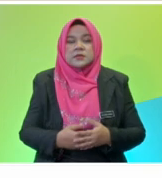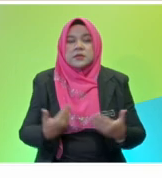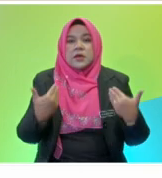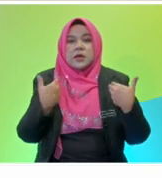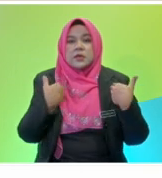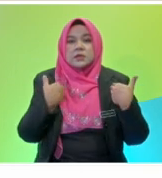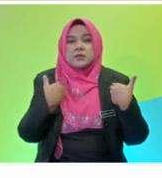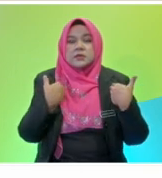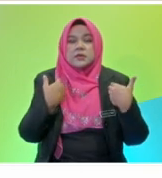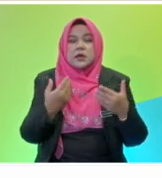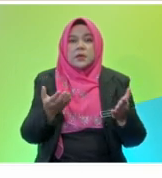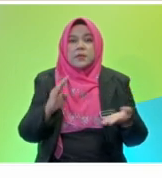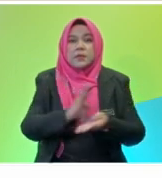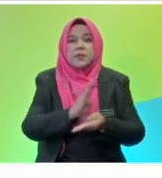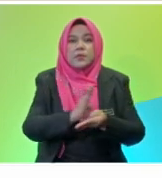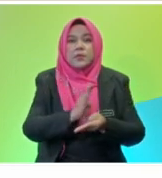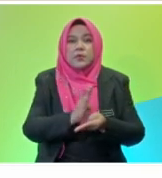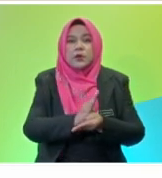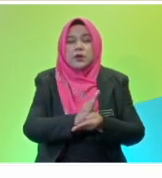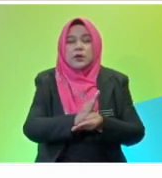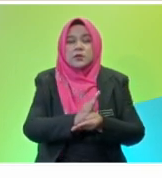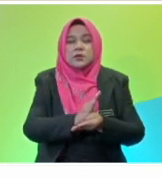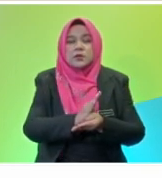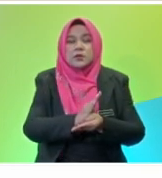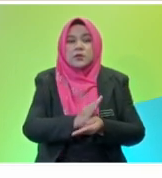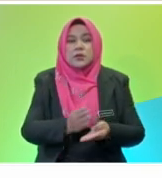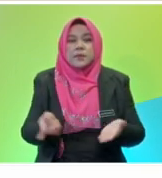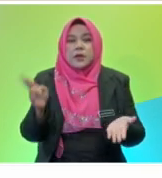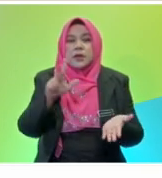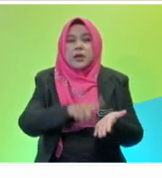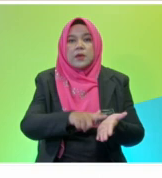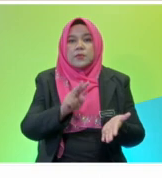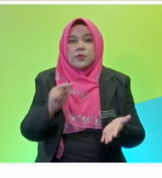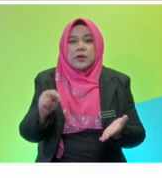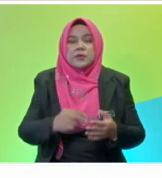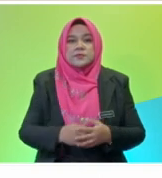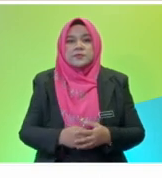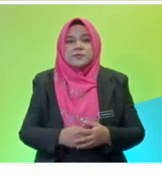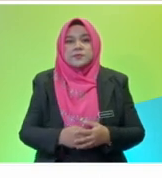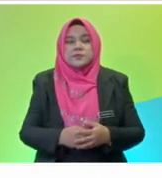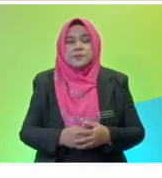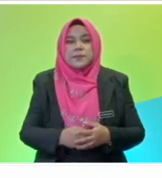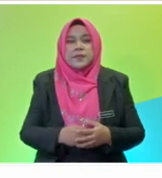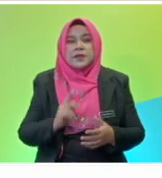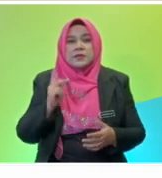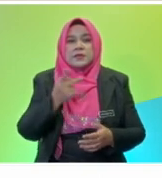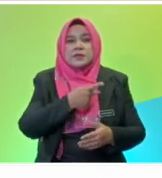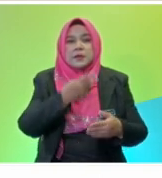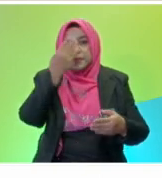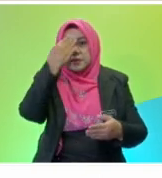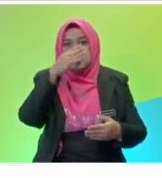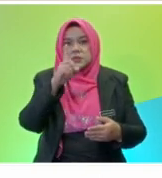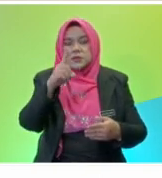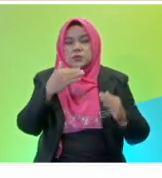laporan PBD gssn individu di mana kalau kita udah bagi satu murid itu dia akan keluar